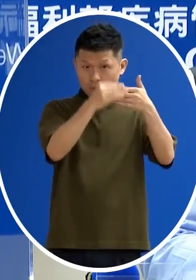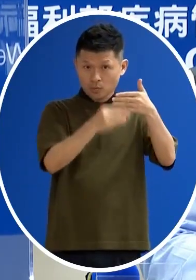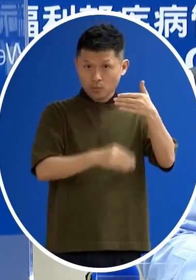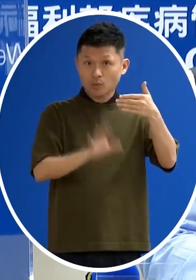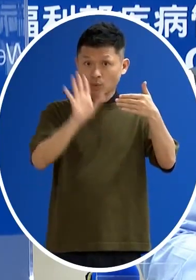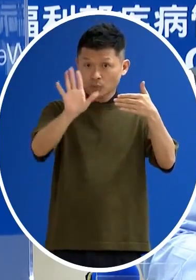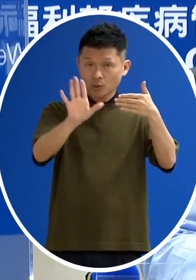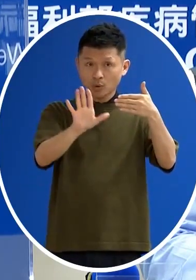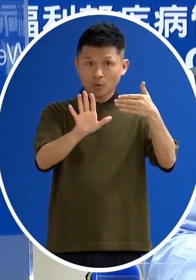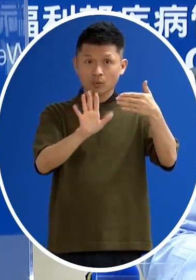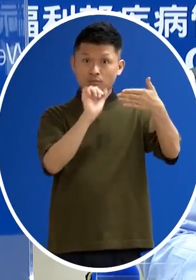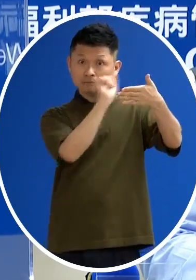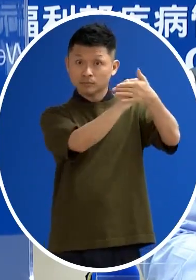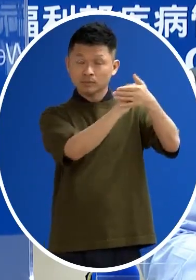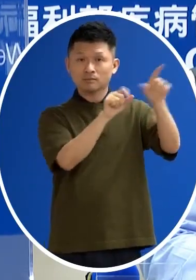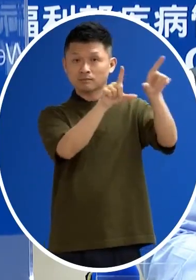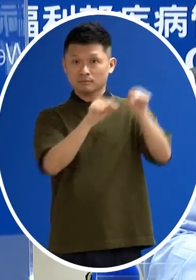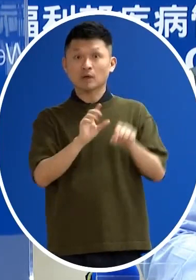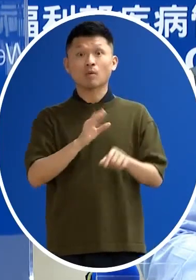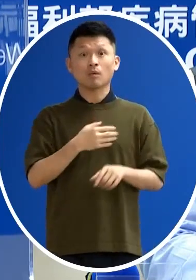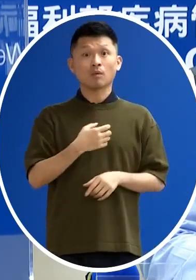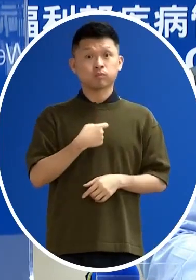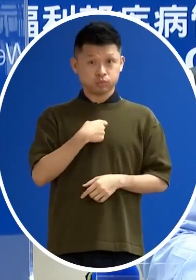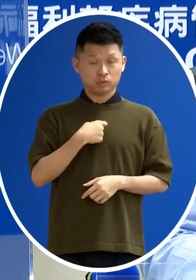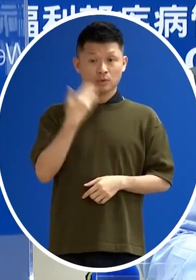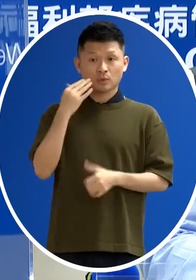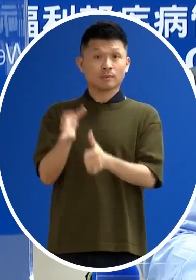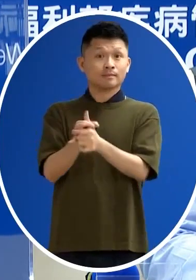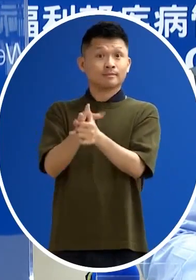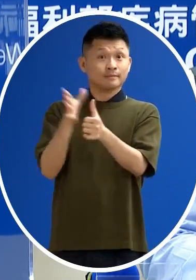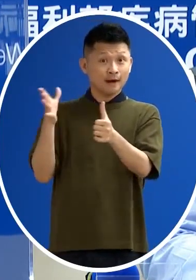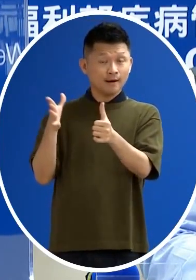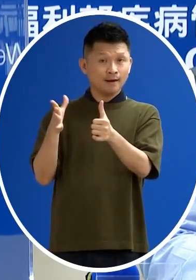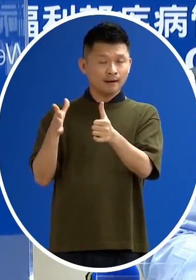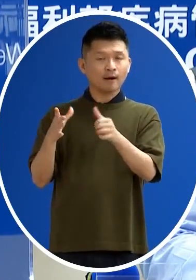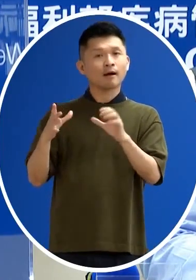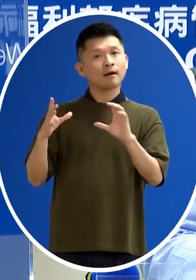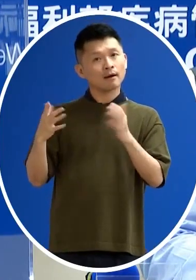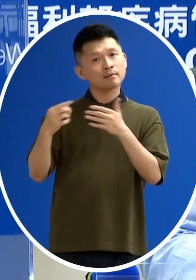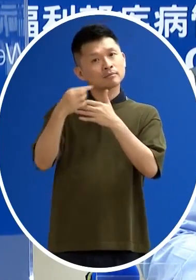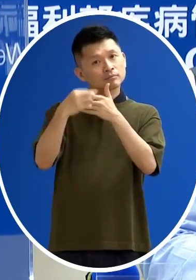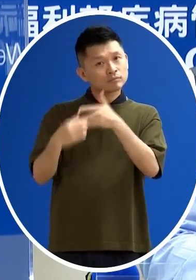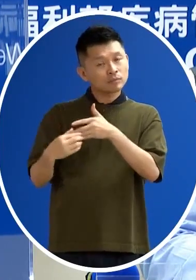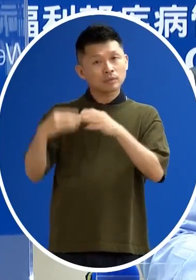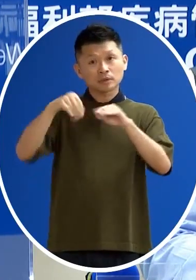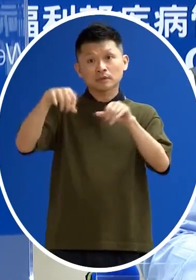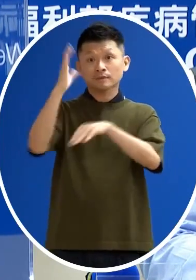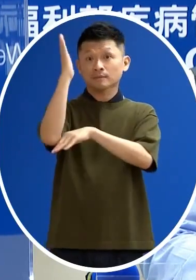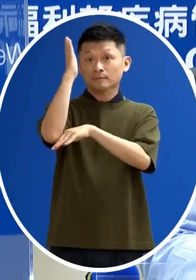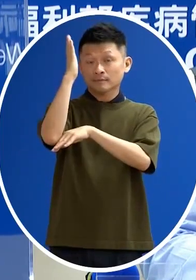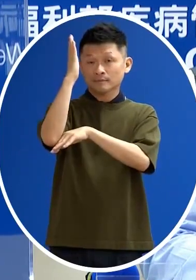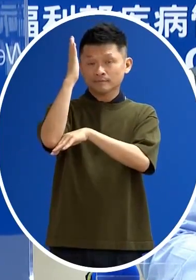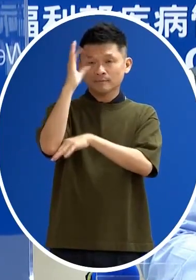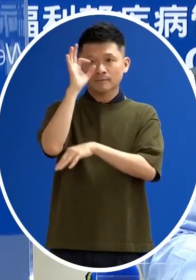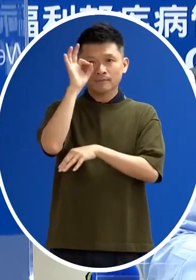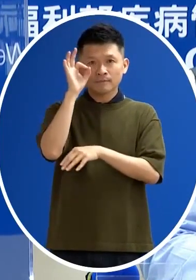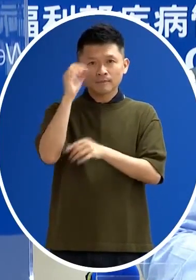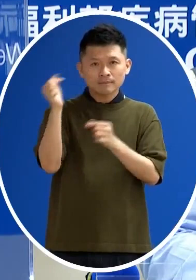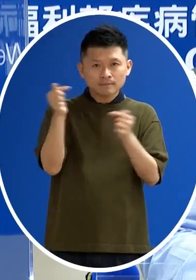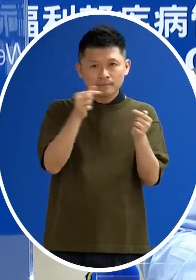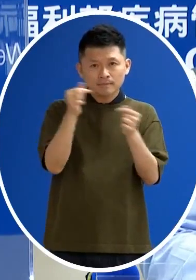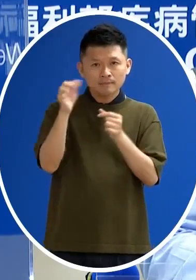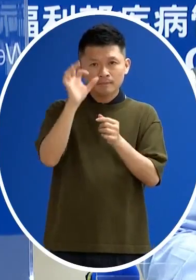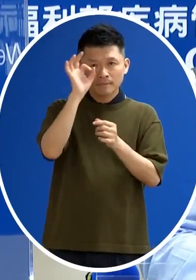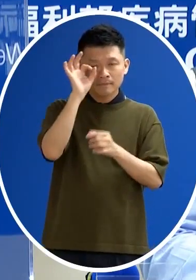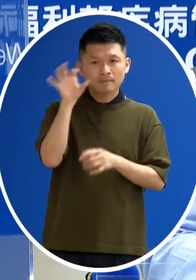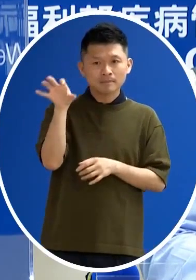大家照规范走，那像松绑的部分是属于指引，那各地方政府可以因应他们的各地